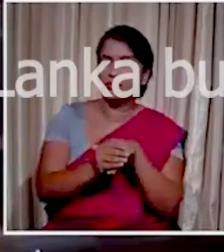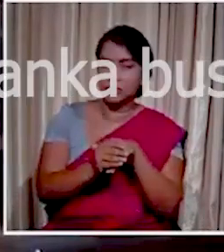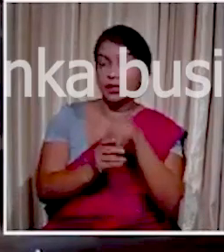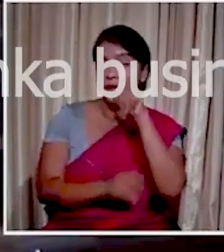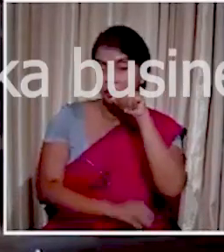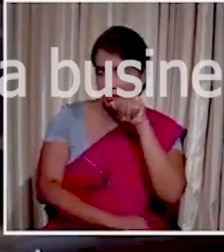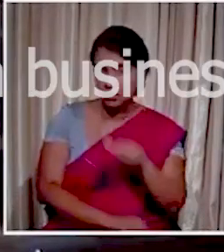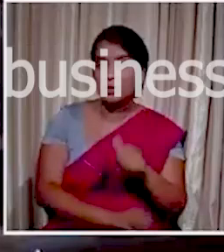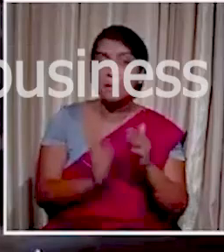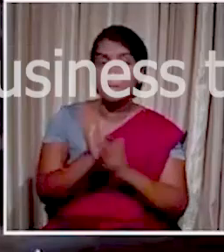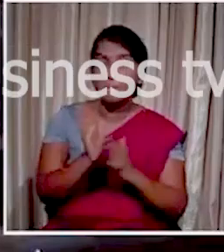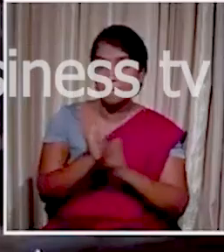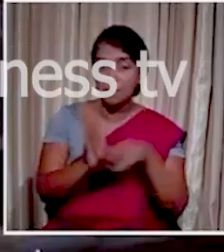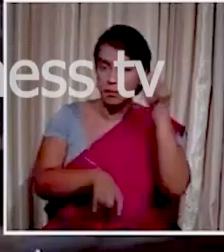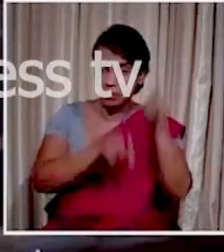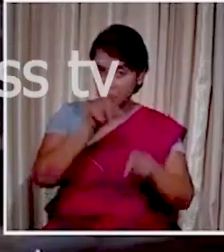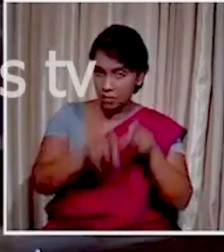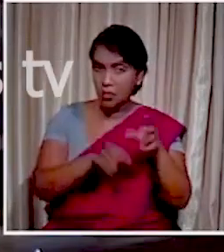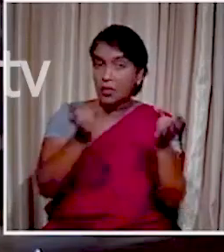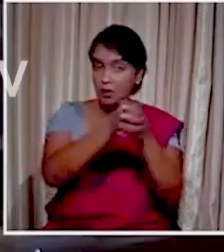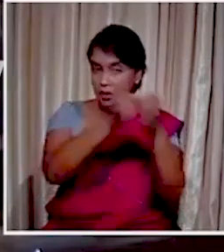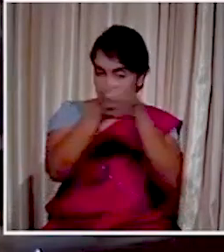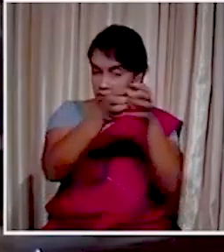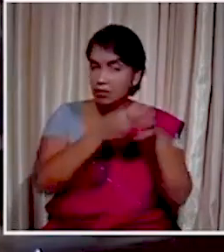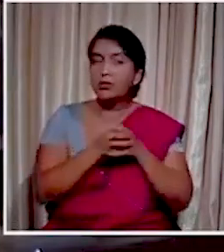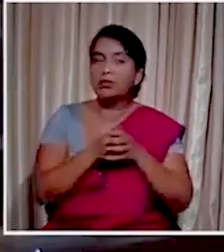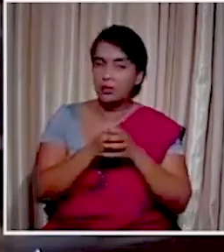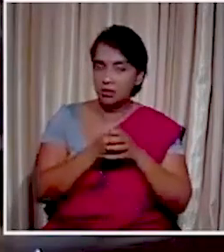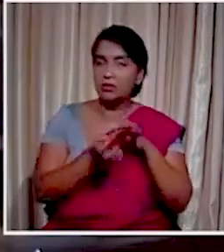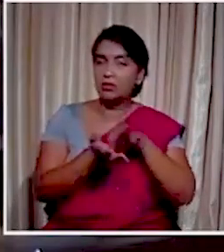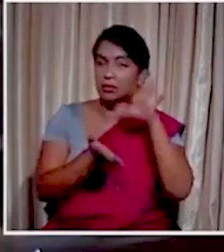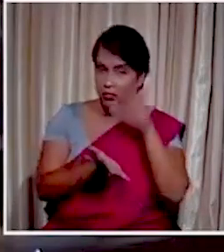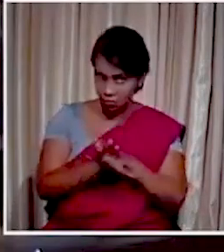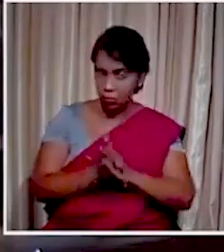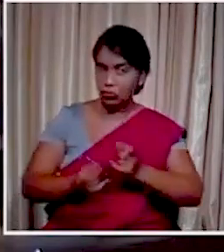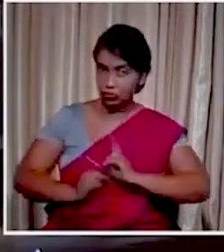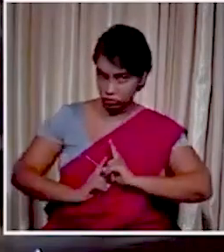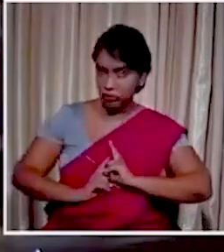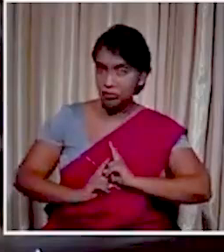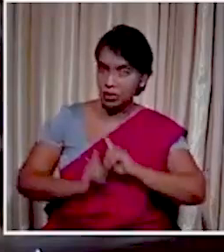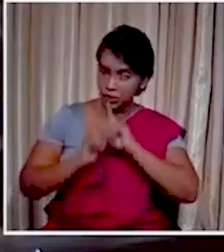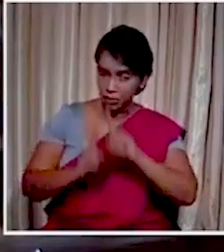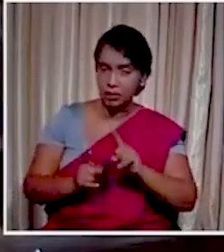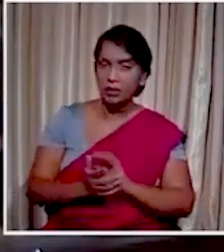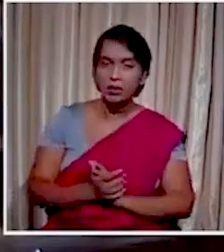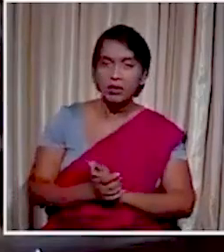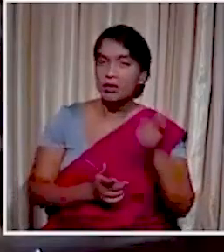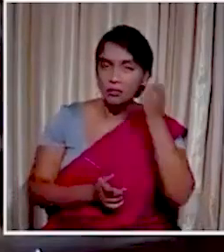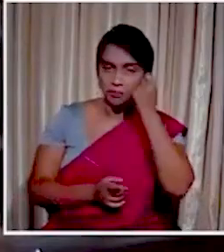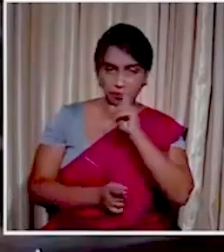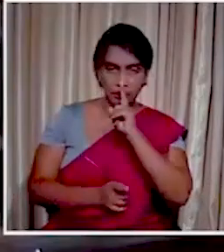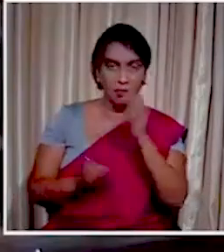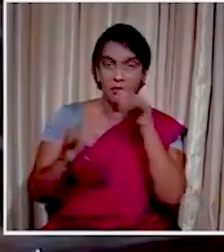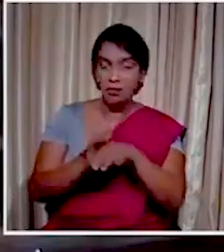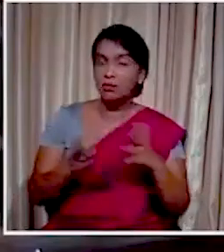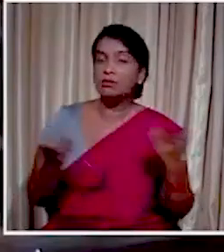සැබවින් මේ සමාජිකයන් එම කණ්ඩායම් එම තීන්දුවල රැඳෙනවාද? එම තීන්දුවල